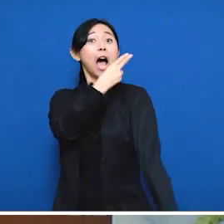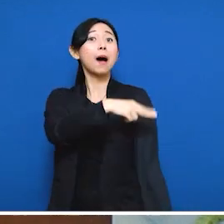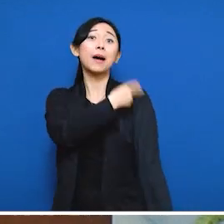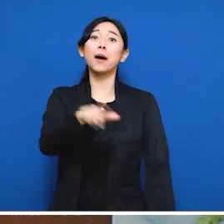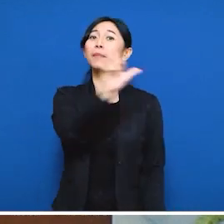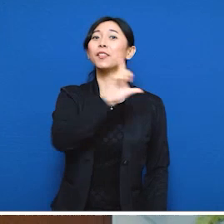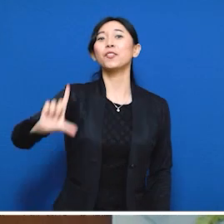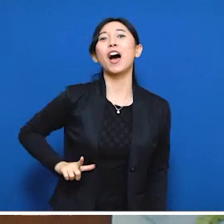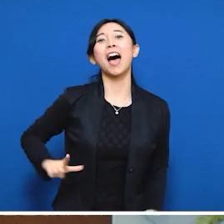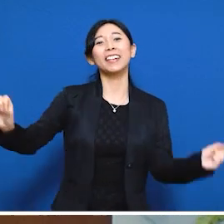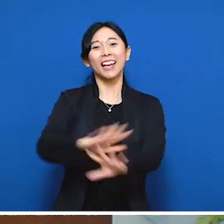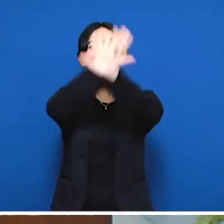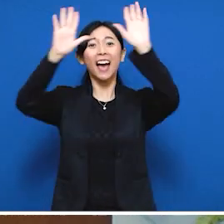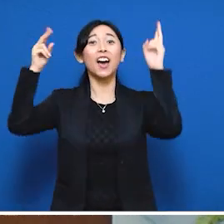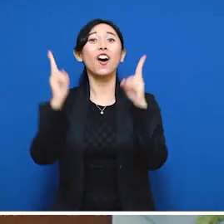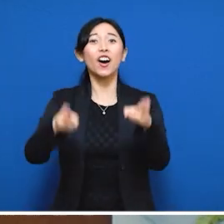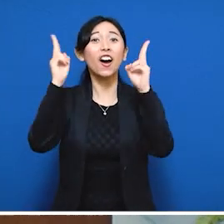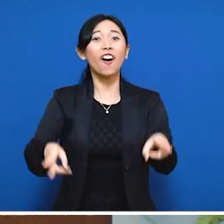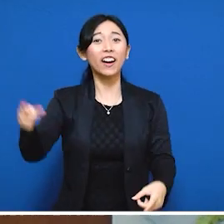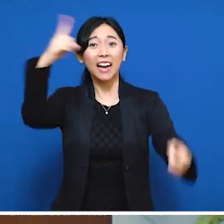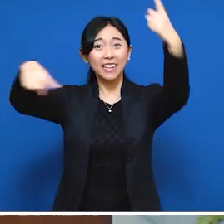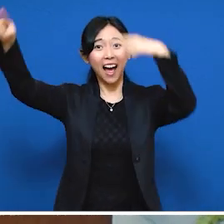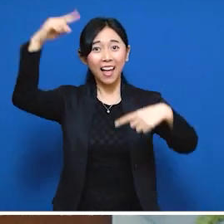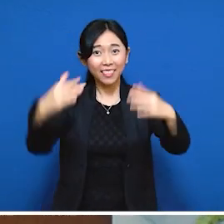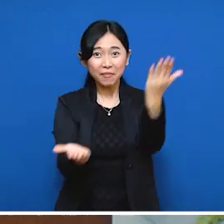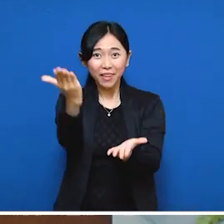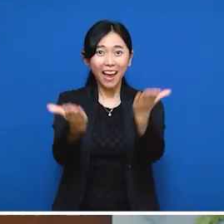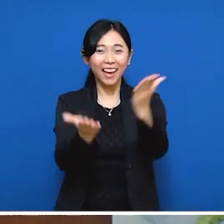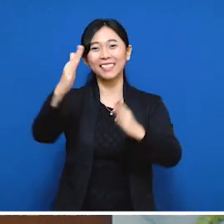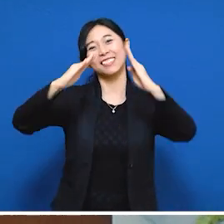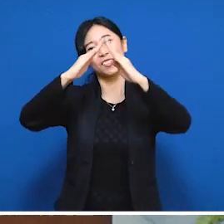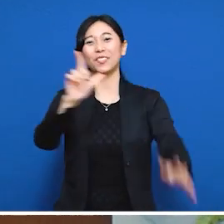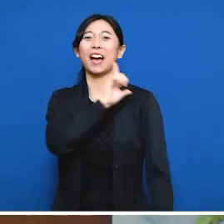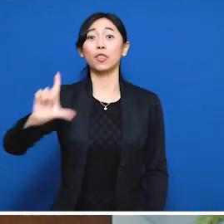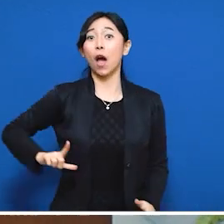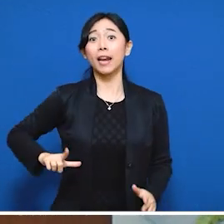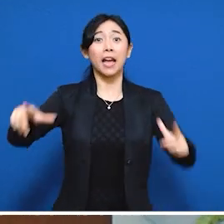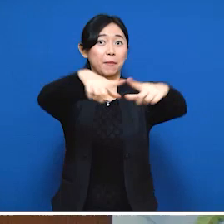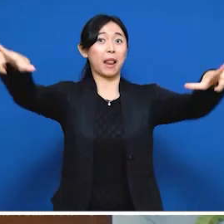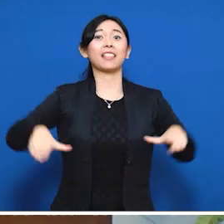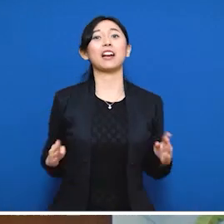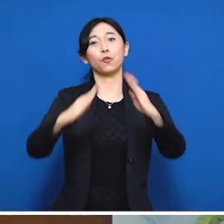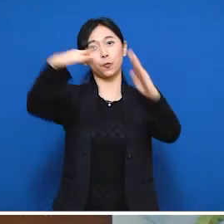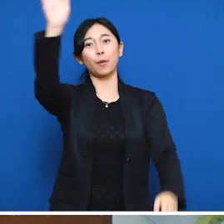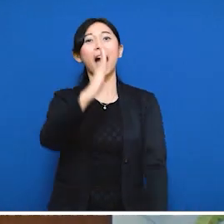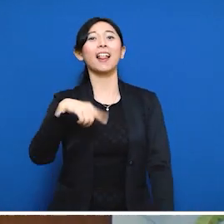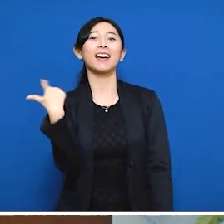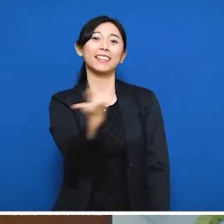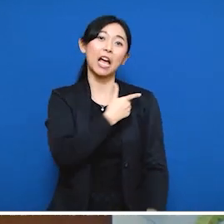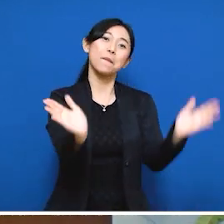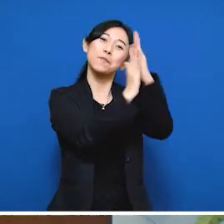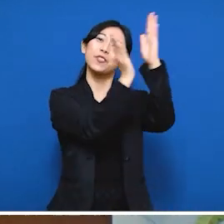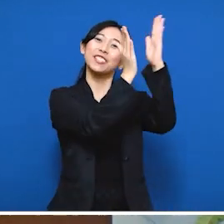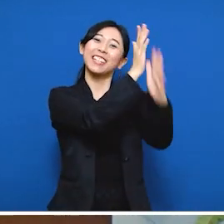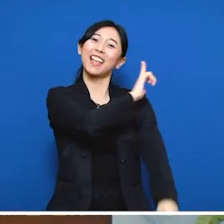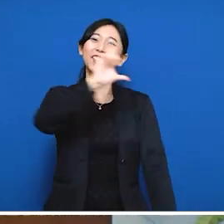hamba-hamba Tuhan. Hai orang-orang yang datang melayani di rumah Tuhan, di pelataran rumah Allah kita.